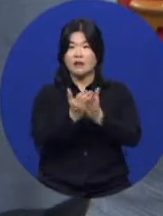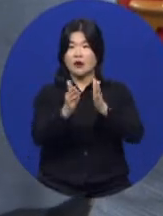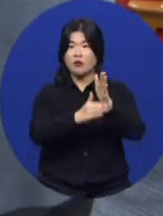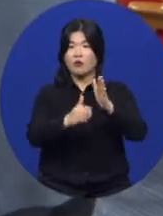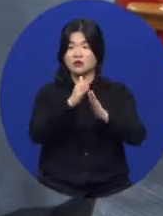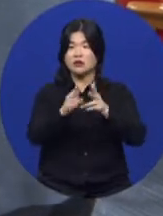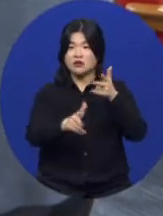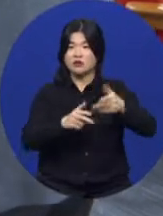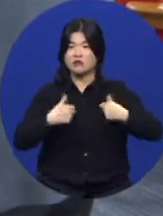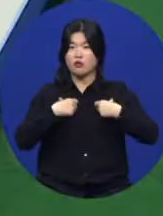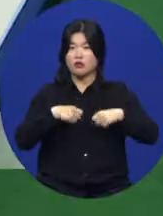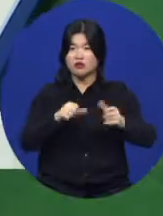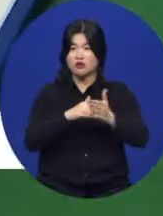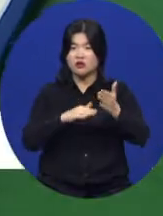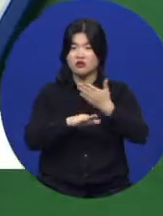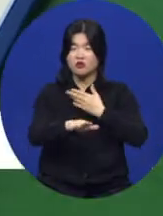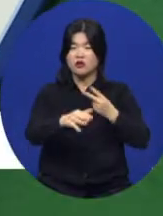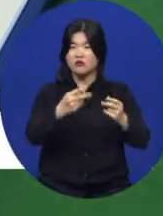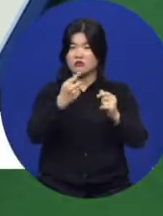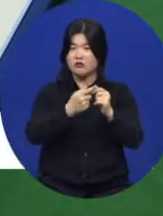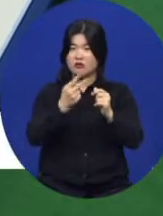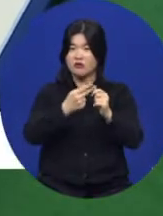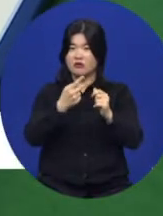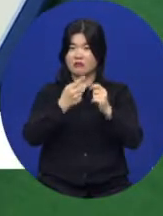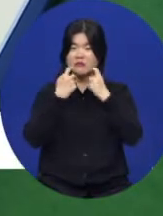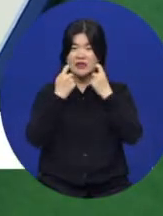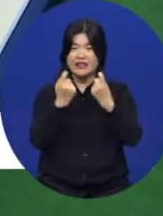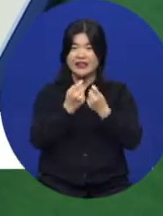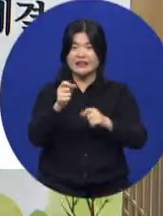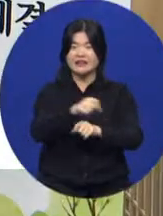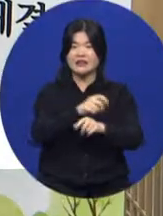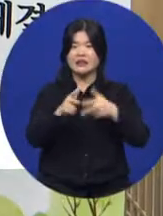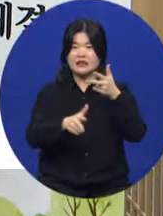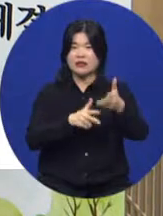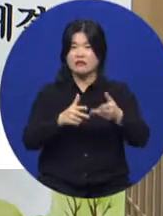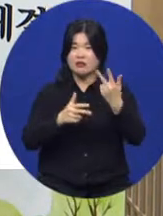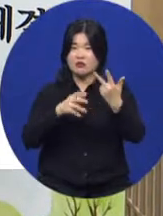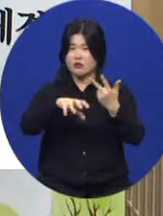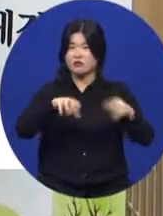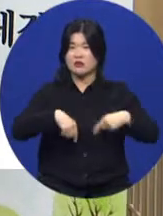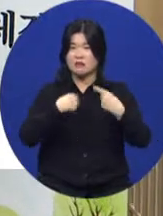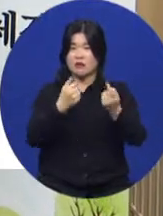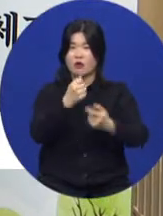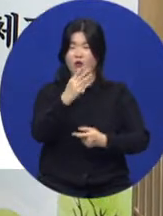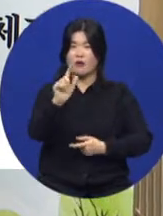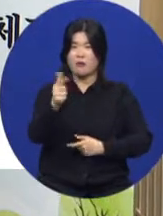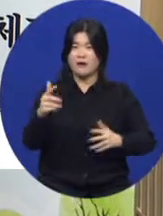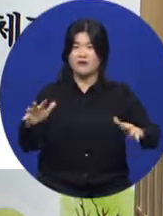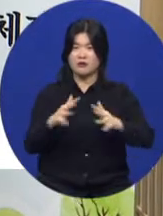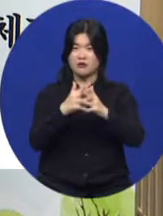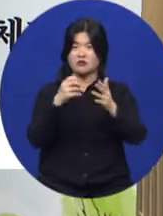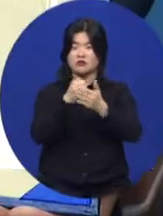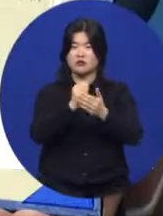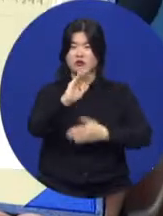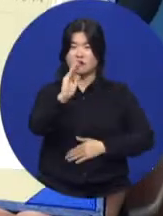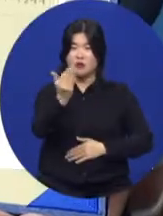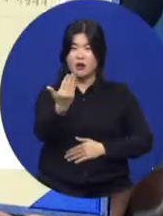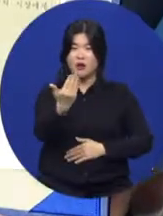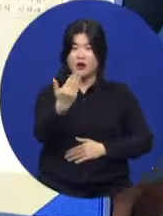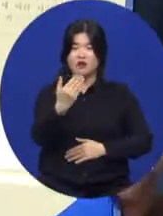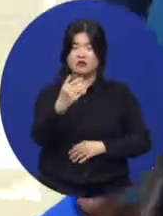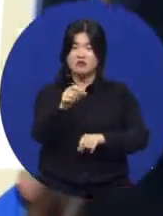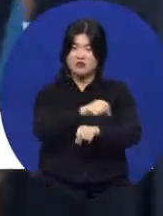제주개발공사가 사업을 포기한 뒤 입찰에는 민간 기업만 7곳이 참여해 호반건설 컨소시엄이 선정됐고